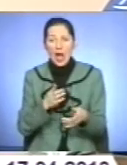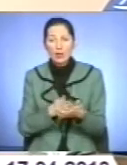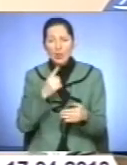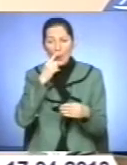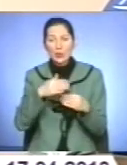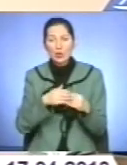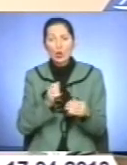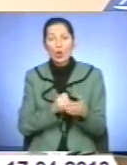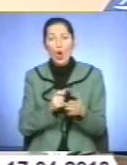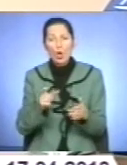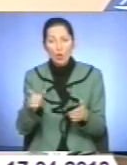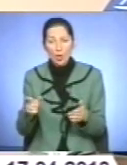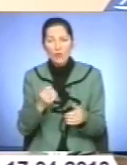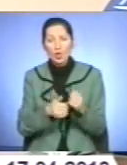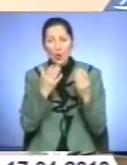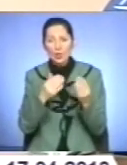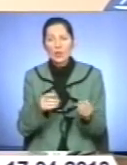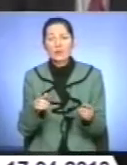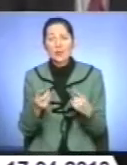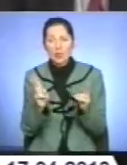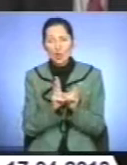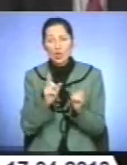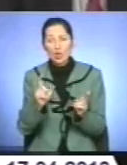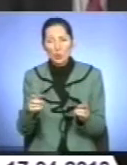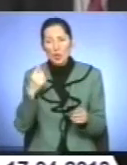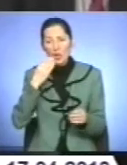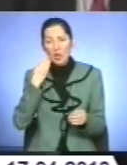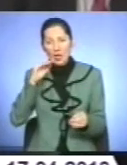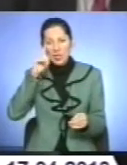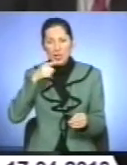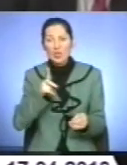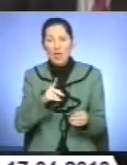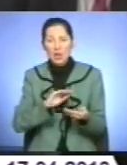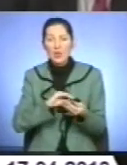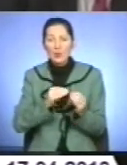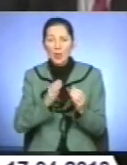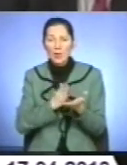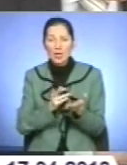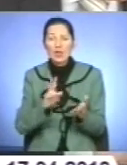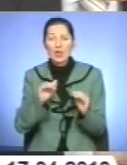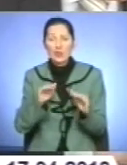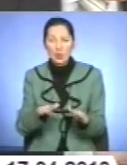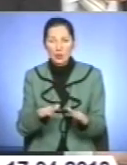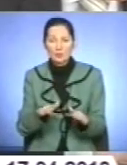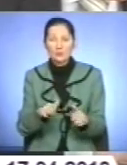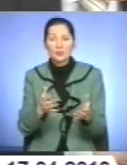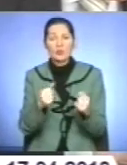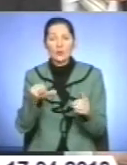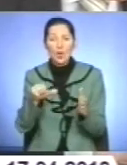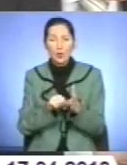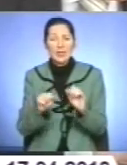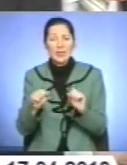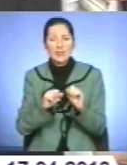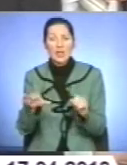Вони краще знають, які проблеми існують, як їх вирішувати. В обговоренні концепції адміністративно-територіальної реформи взяли участь керівники районів,